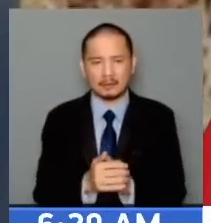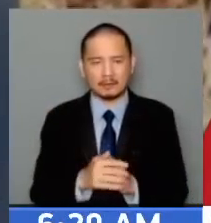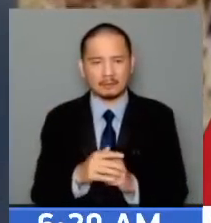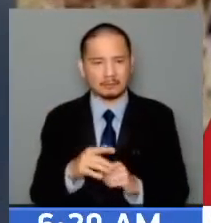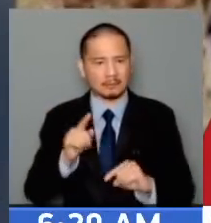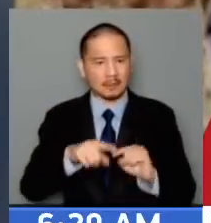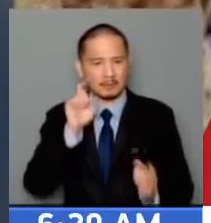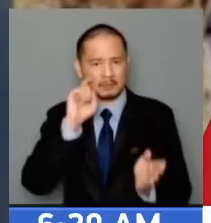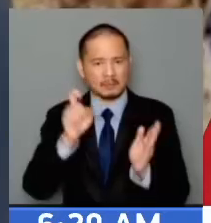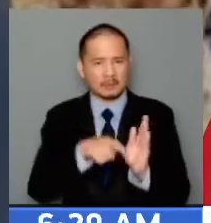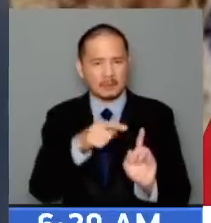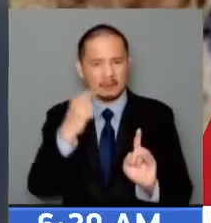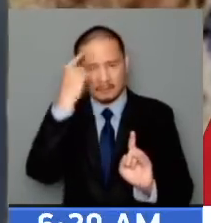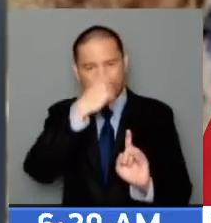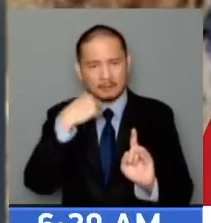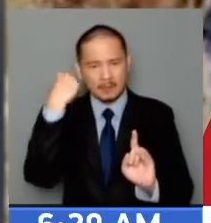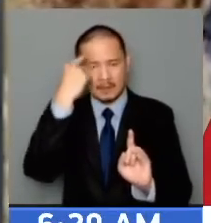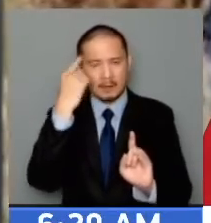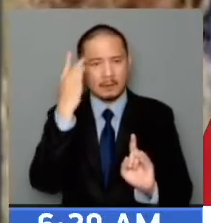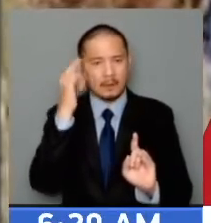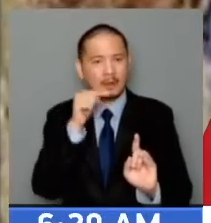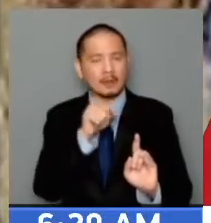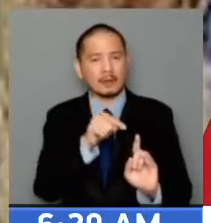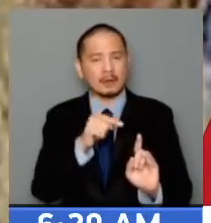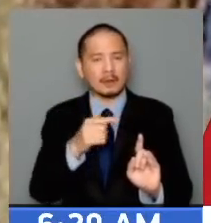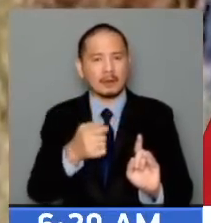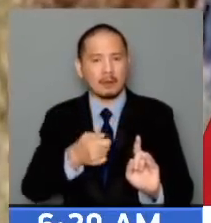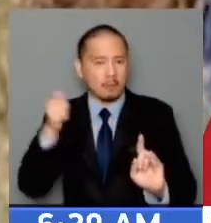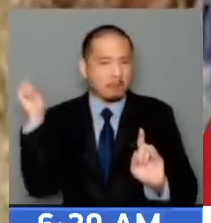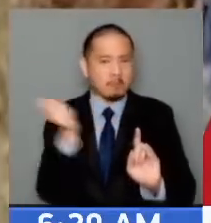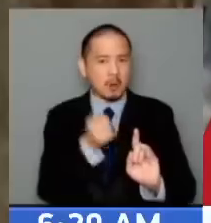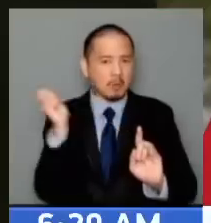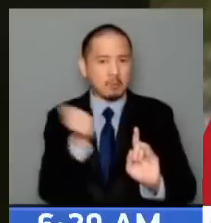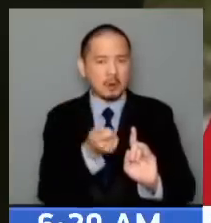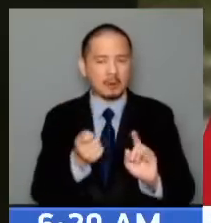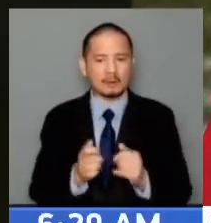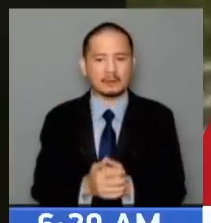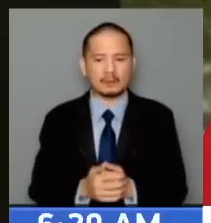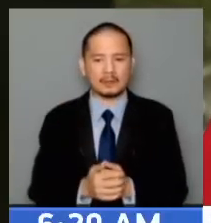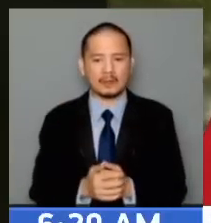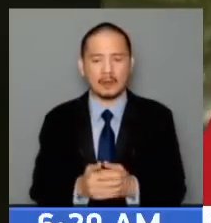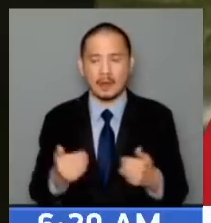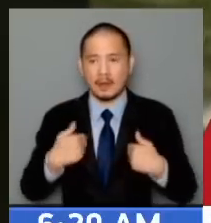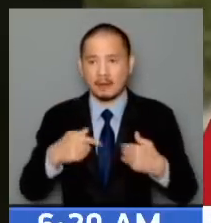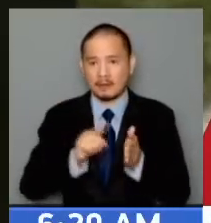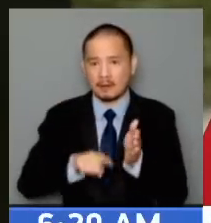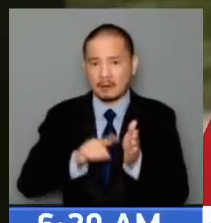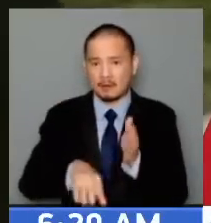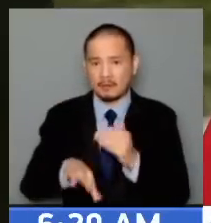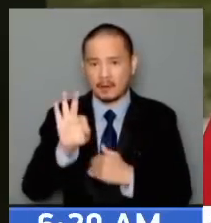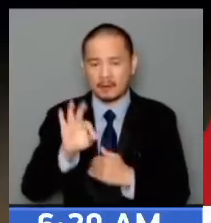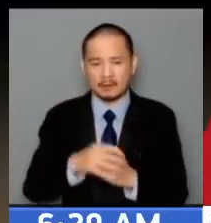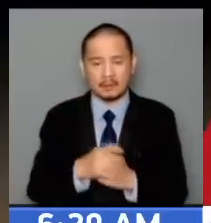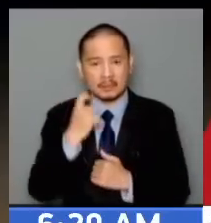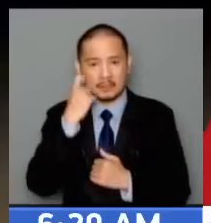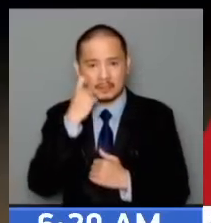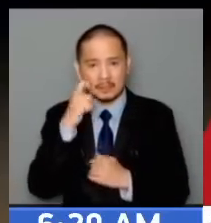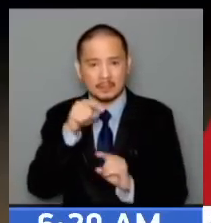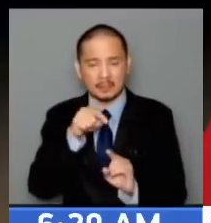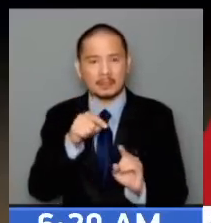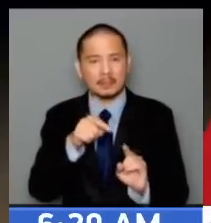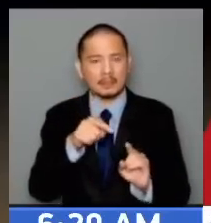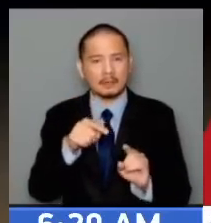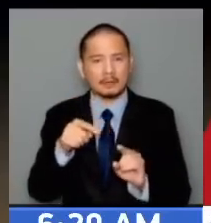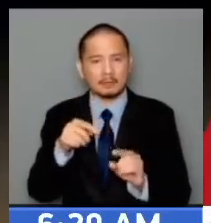hinihinalang pinaghahampas ng matigas na bagay. Ayon sa imbestigasyon, huling nakita ang biktima sa isang disco sa